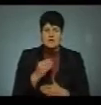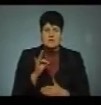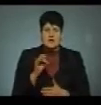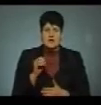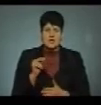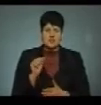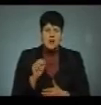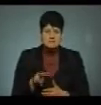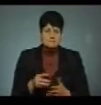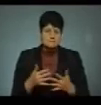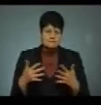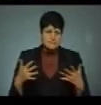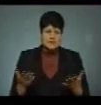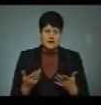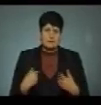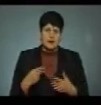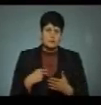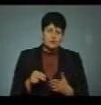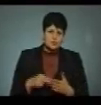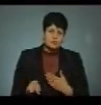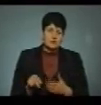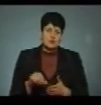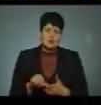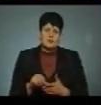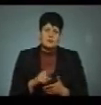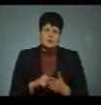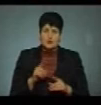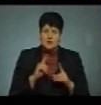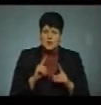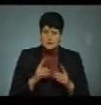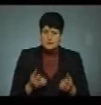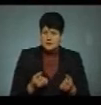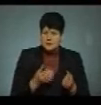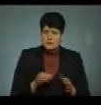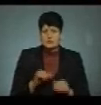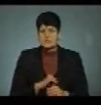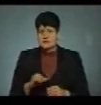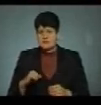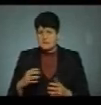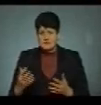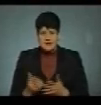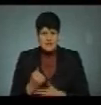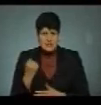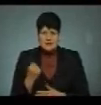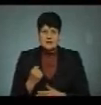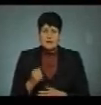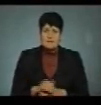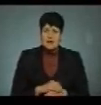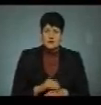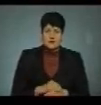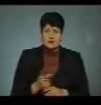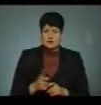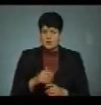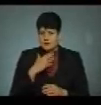які нам чи ми придбаємо за участю міської ради підтримкою, можливо, щось самостійно вдається. Благодійники дуже